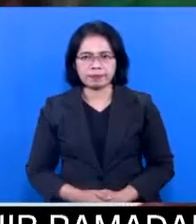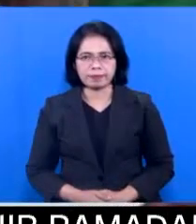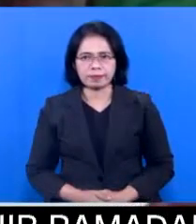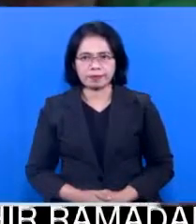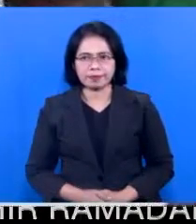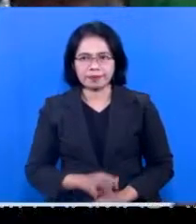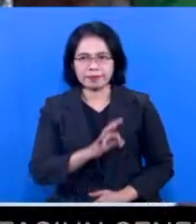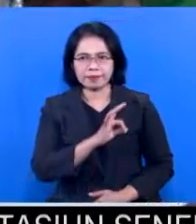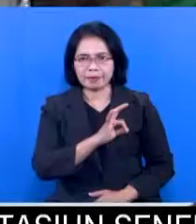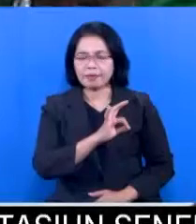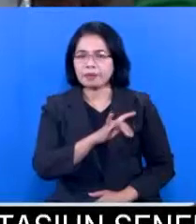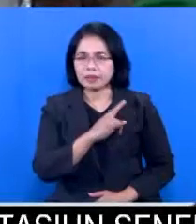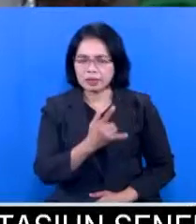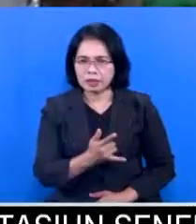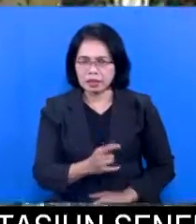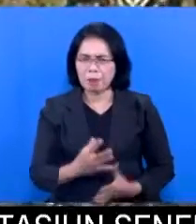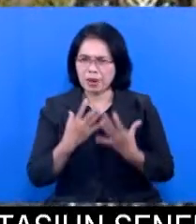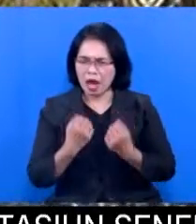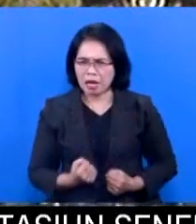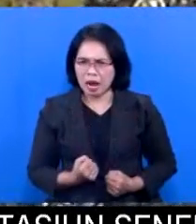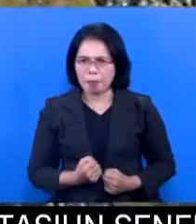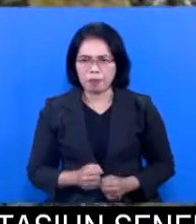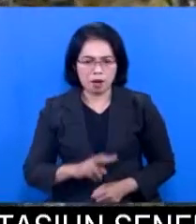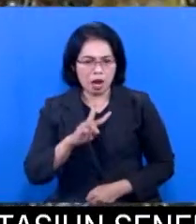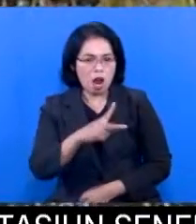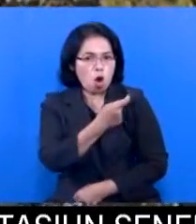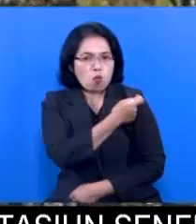Presiden berharap vaksinasi mampu memperlambat, mengurangi,